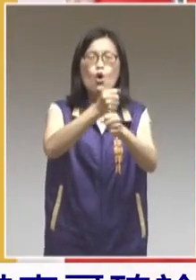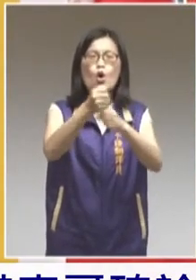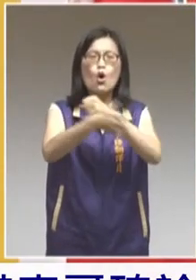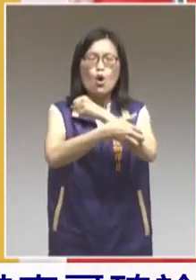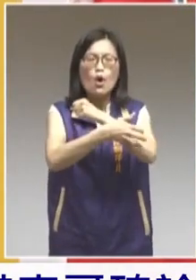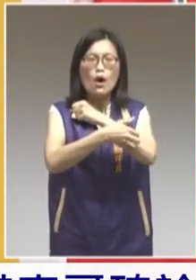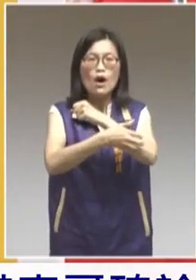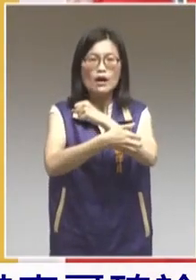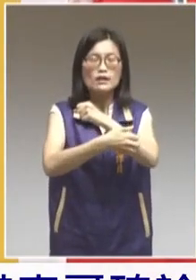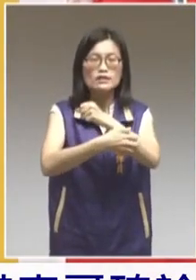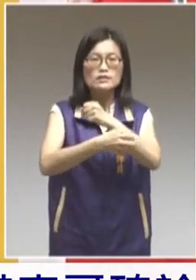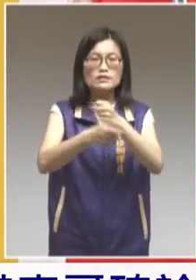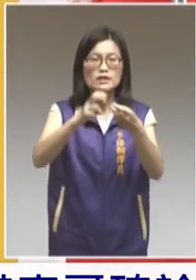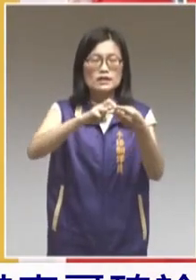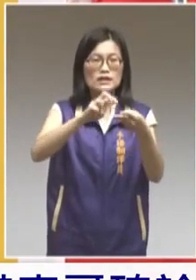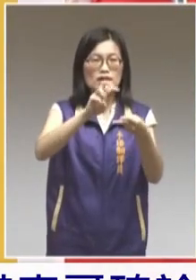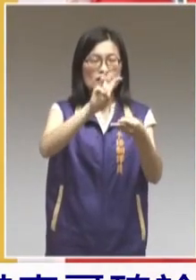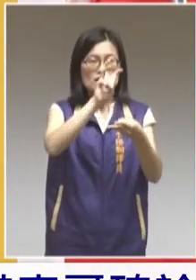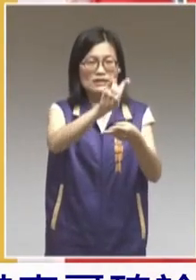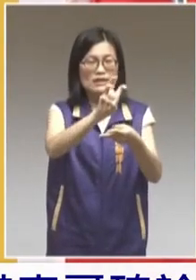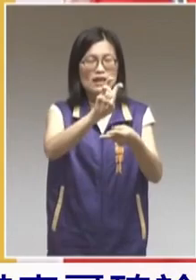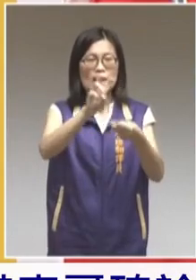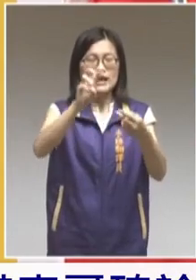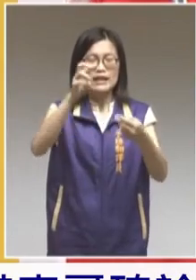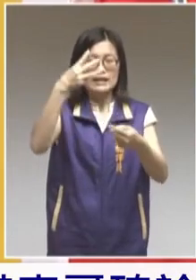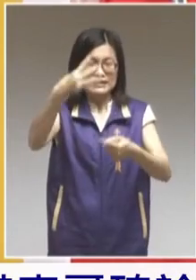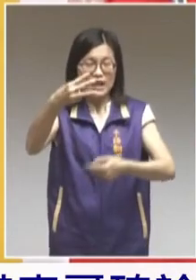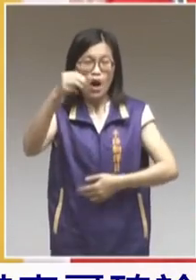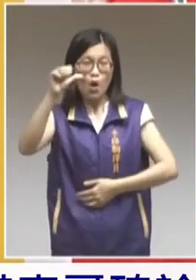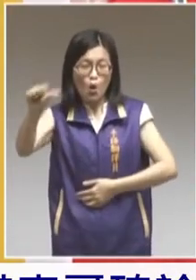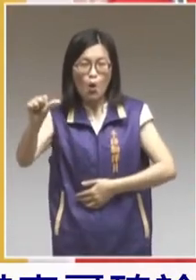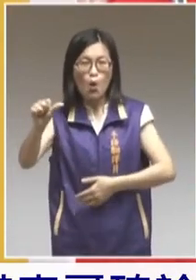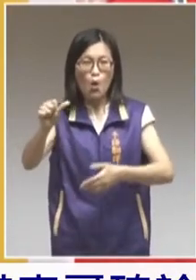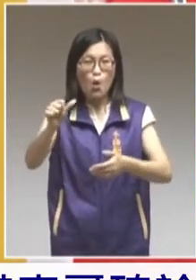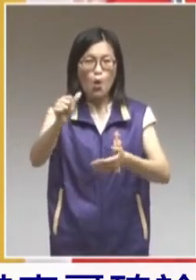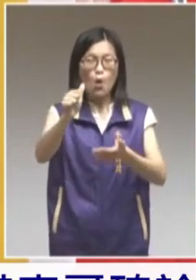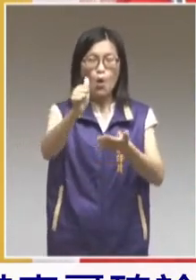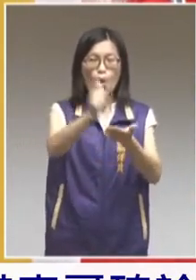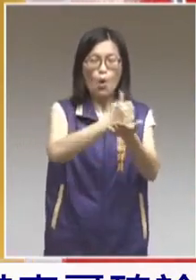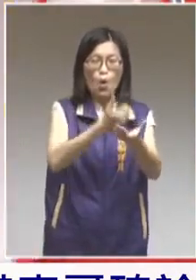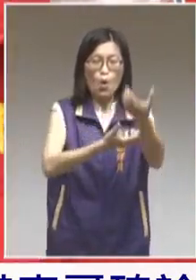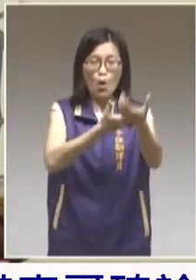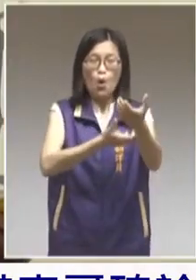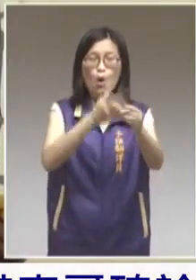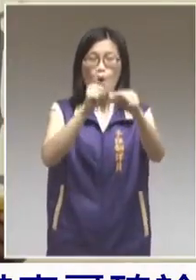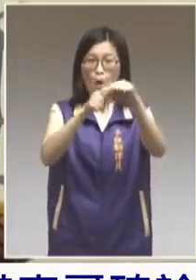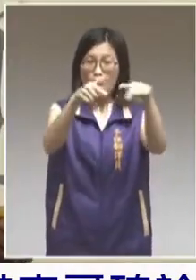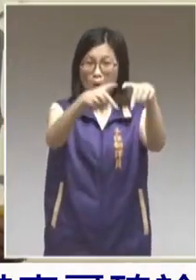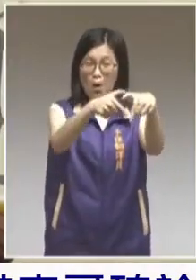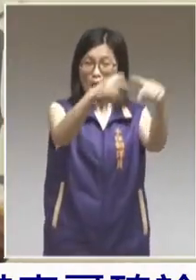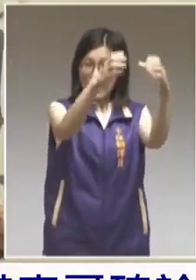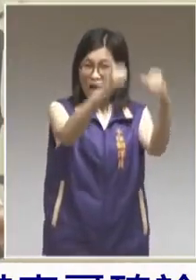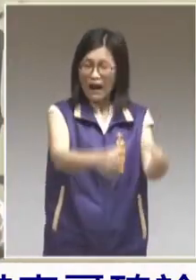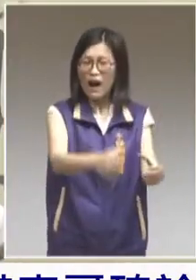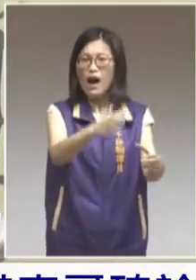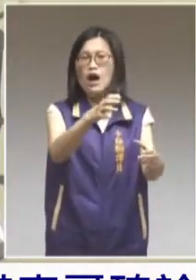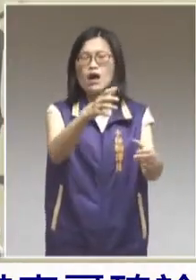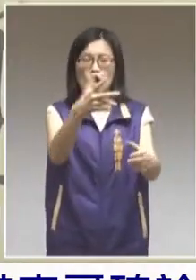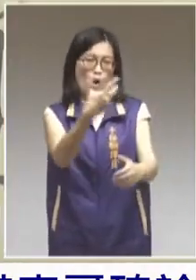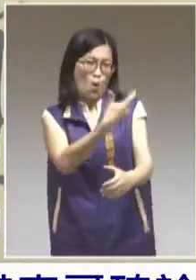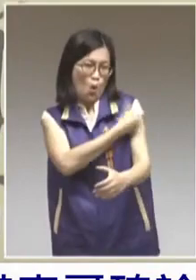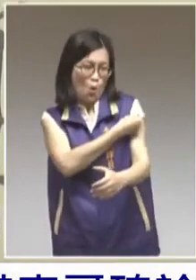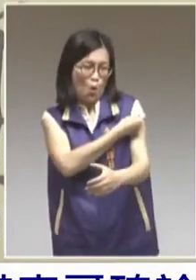离36号观测站加第3、第5会轨中心哦，离在这里啊拢有这个疫苗